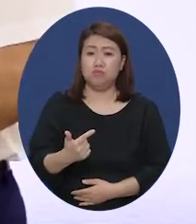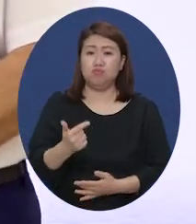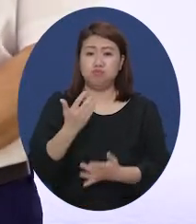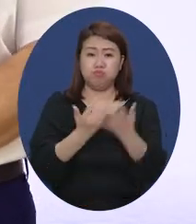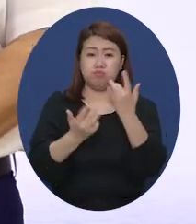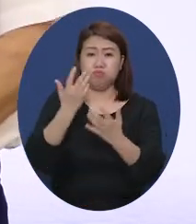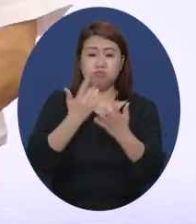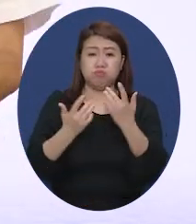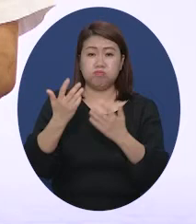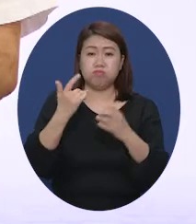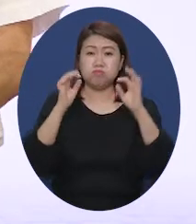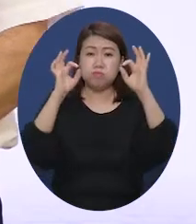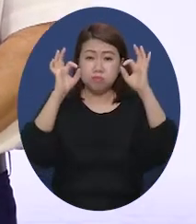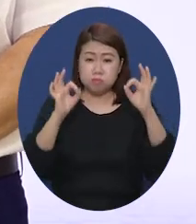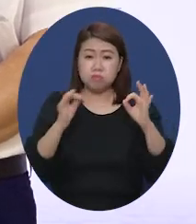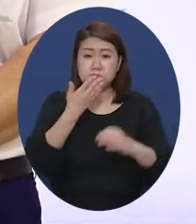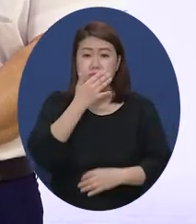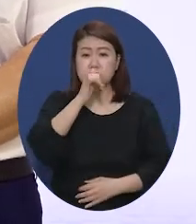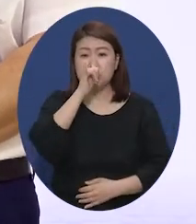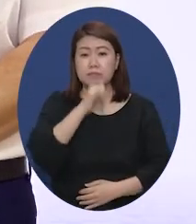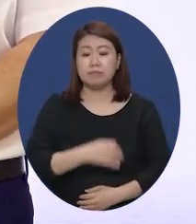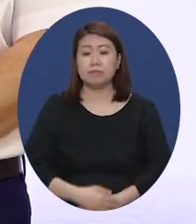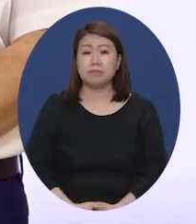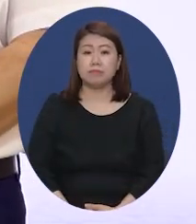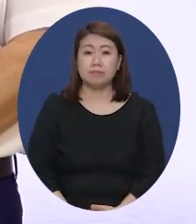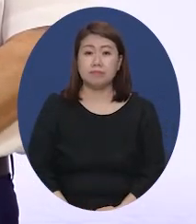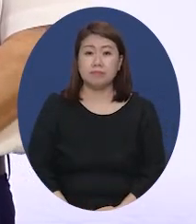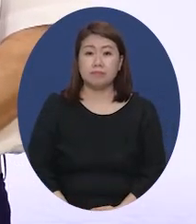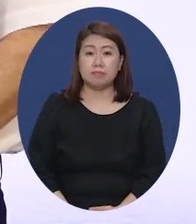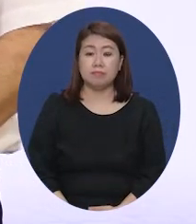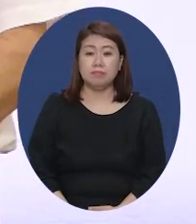상당수가 화염에 휩싸인 것을 알 수가 있습니다.